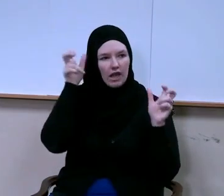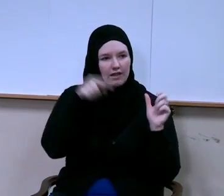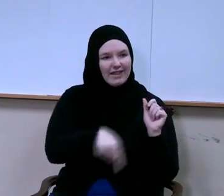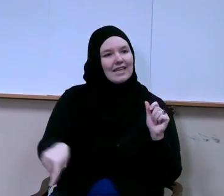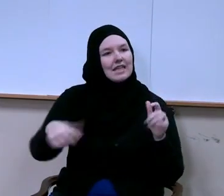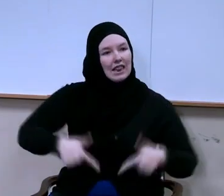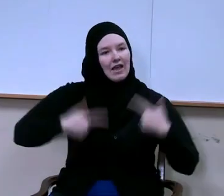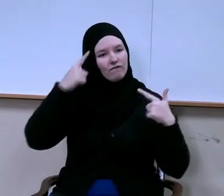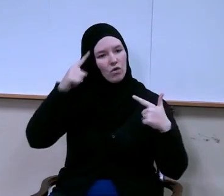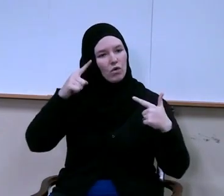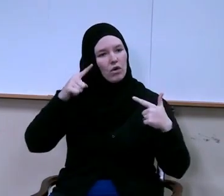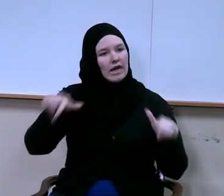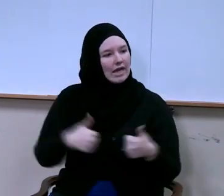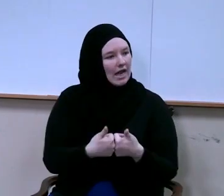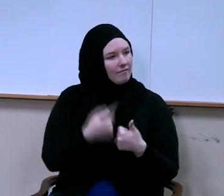الشيطان.